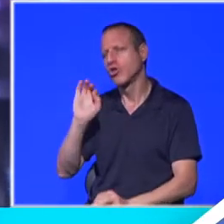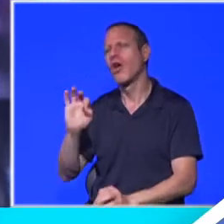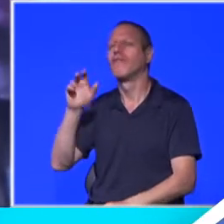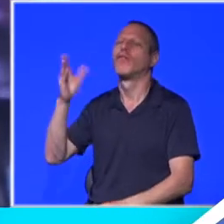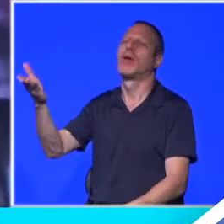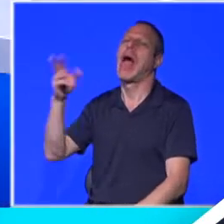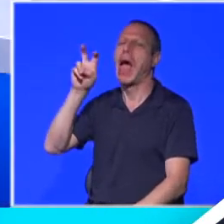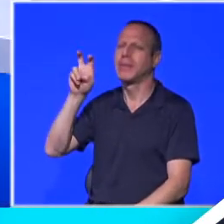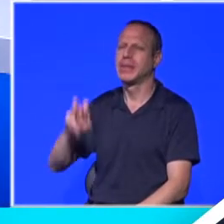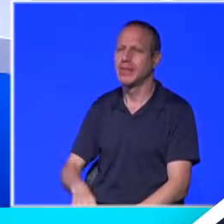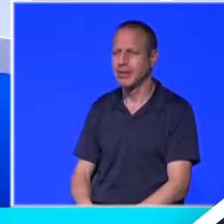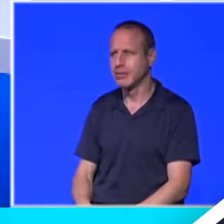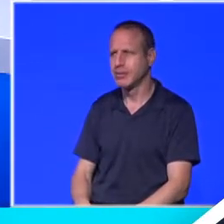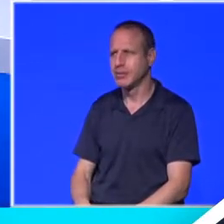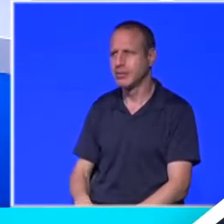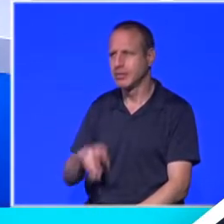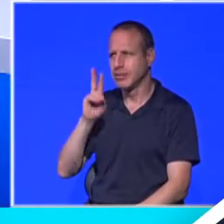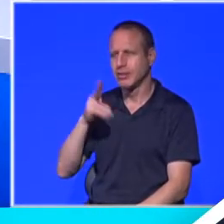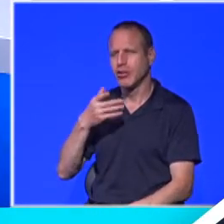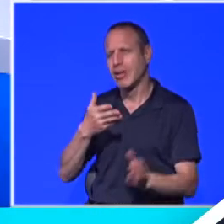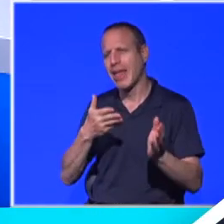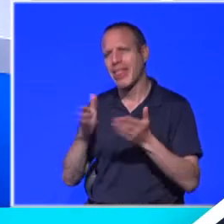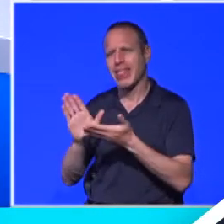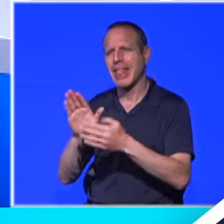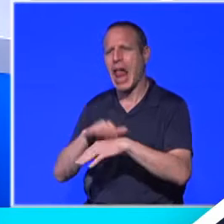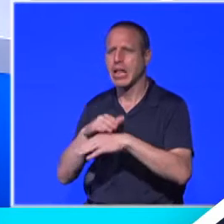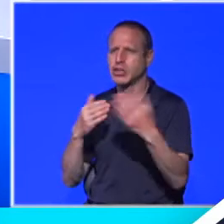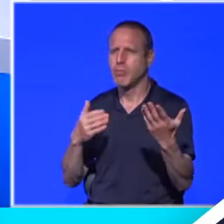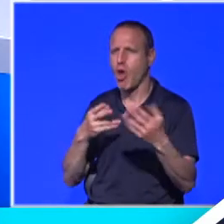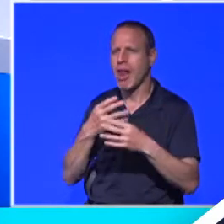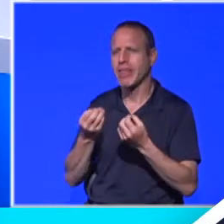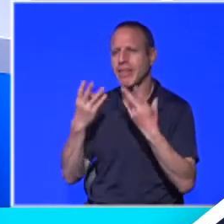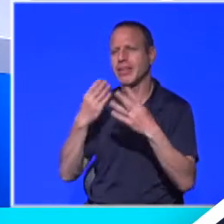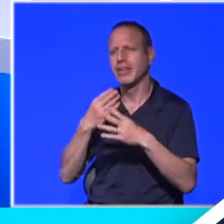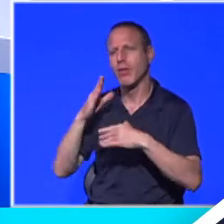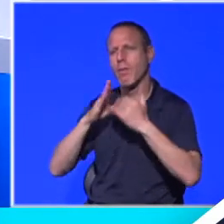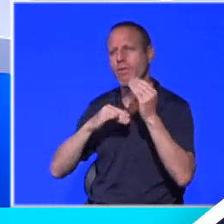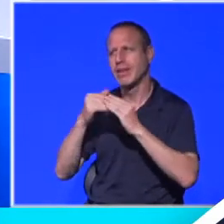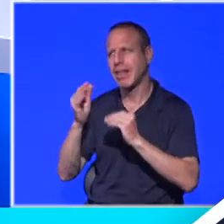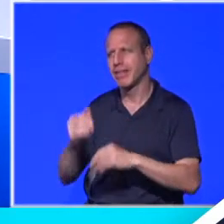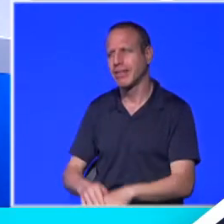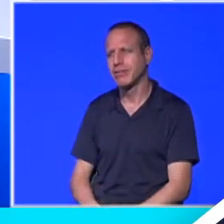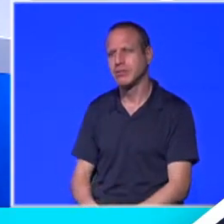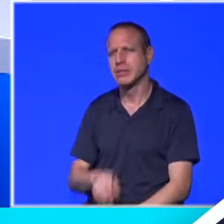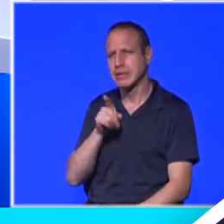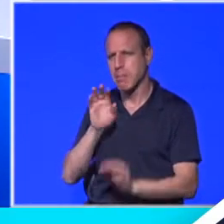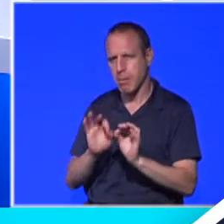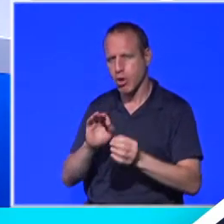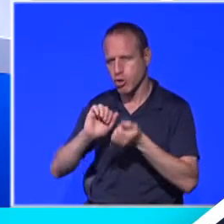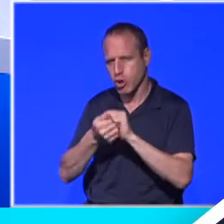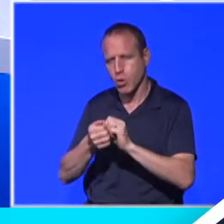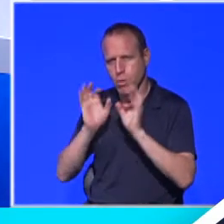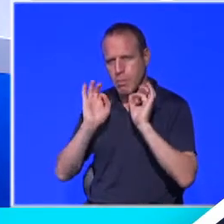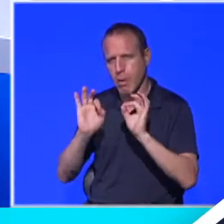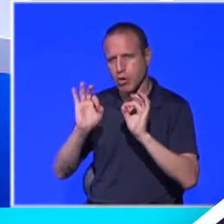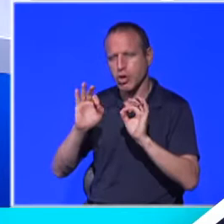עמית. יש לנו פה נטייה לשמאל, אתה יודע, טבעית, מובנית. זה באמת שינוי דרמטי